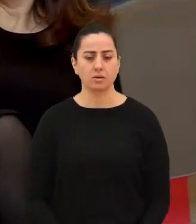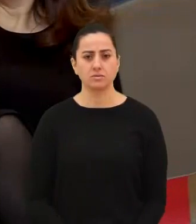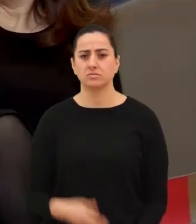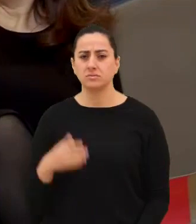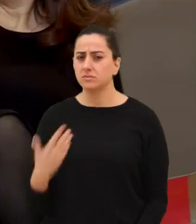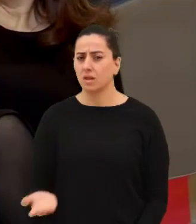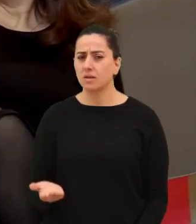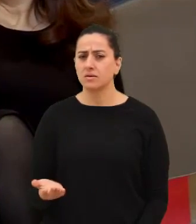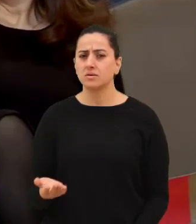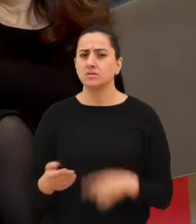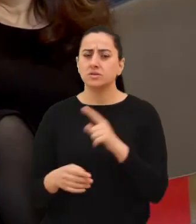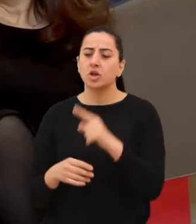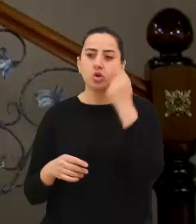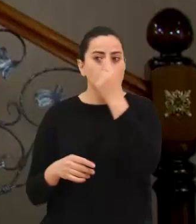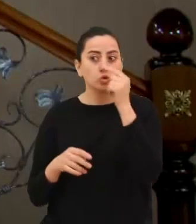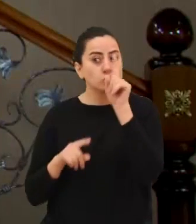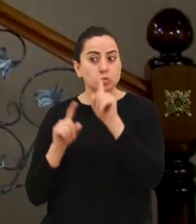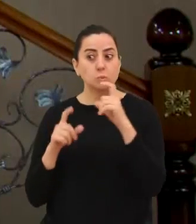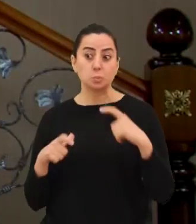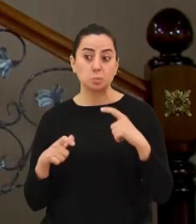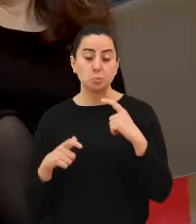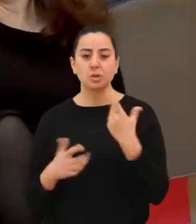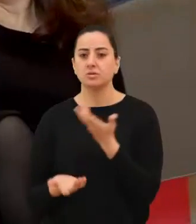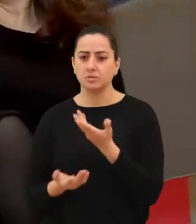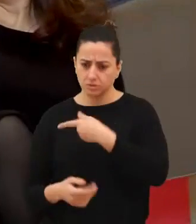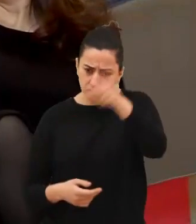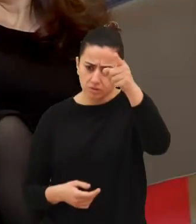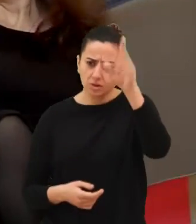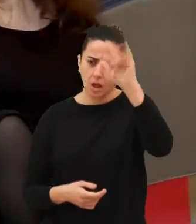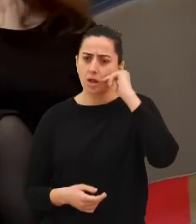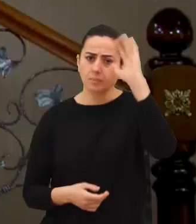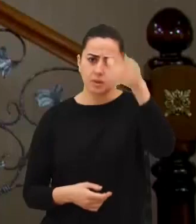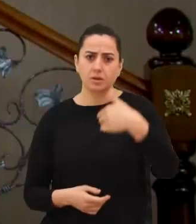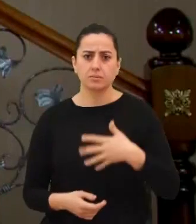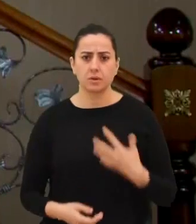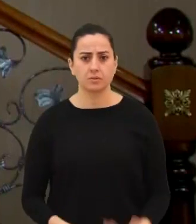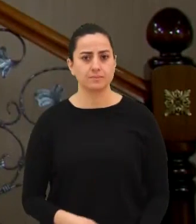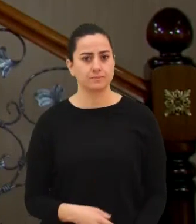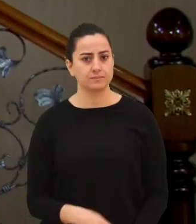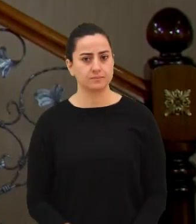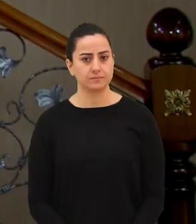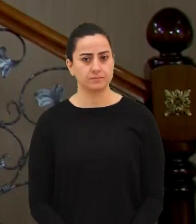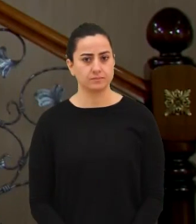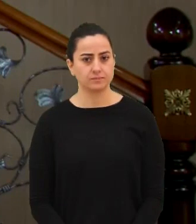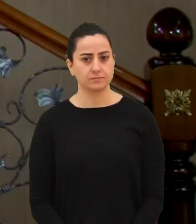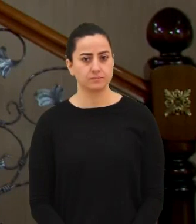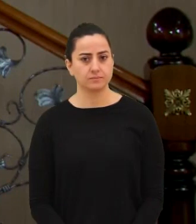Hey Şükrü, gözlerin soru işareti, suratın öyle şapşal bakacağına git de çağır. Şükrü kaş göz ediyor.